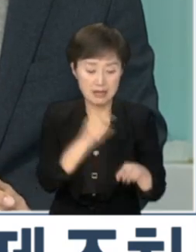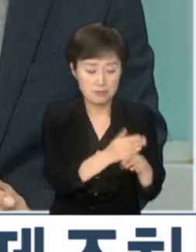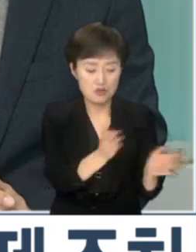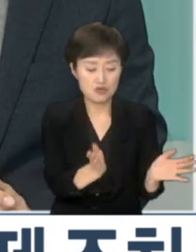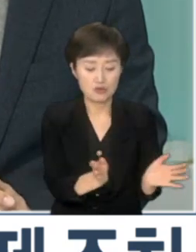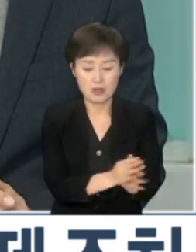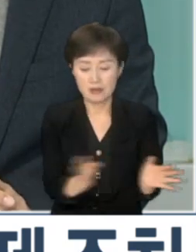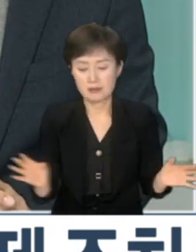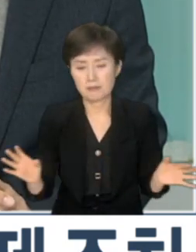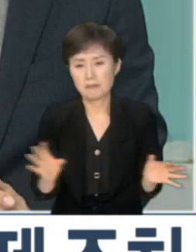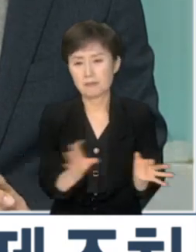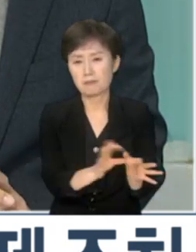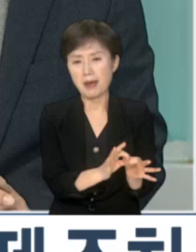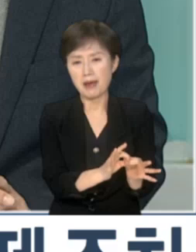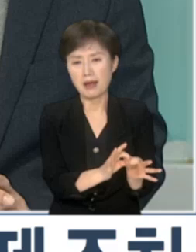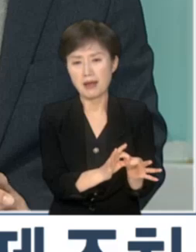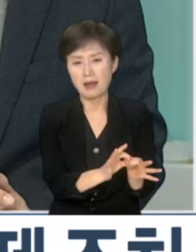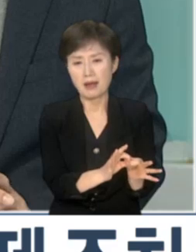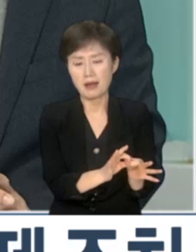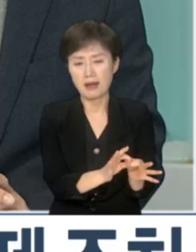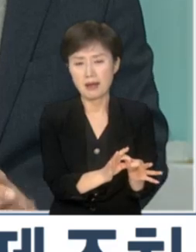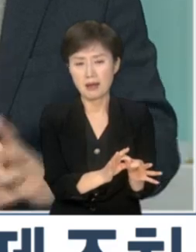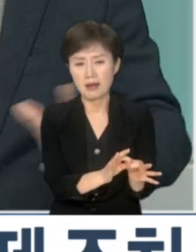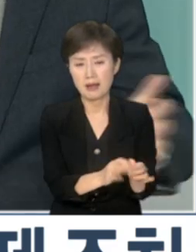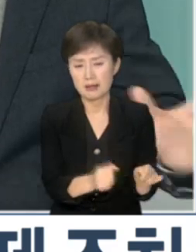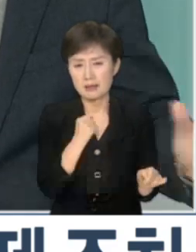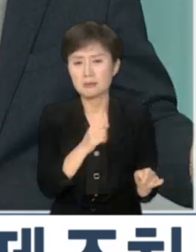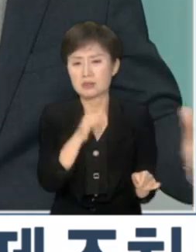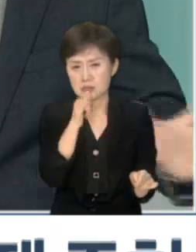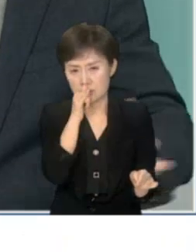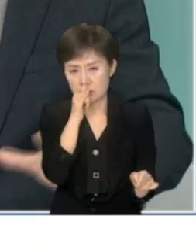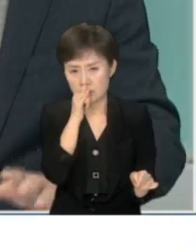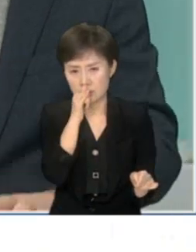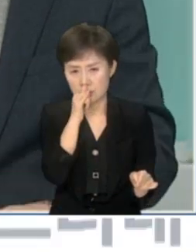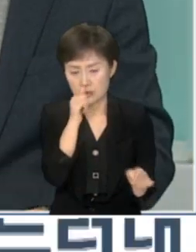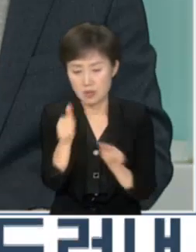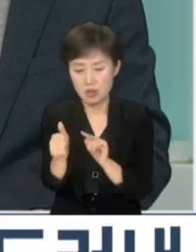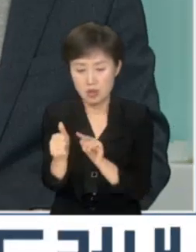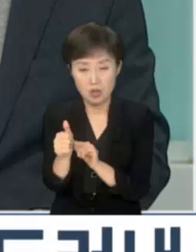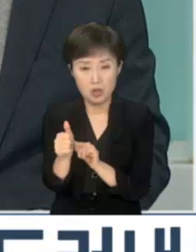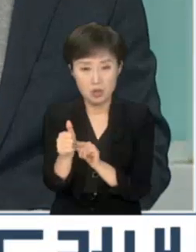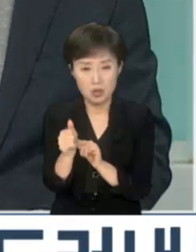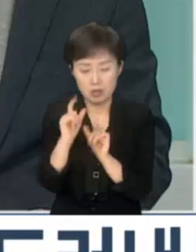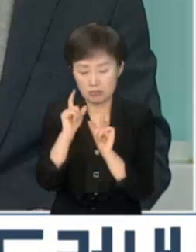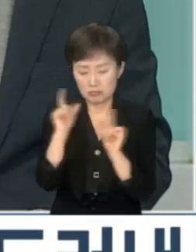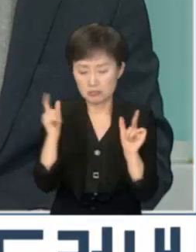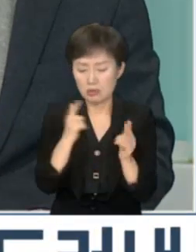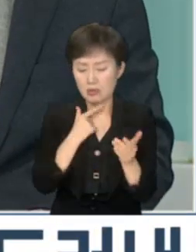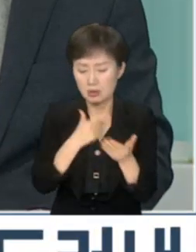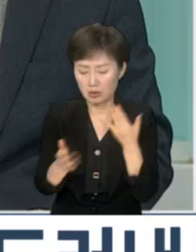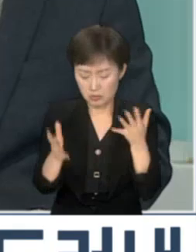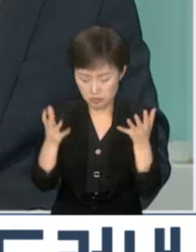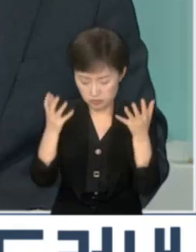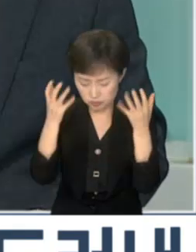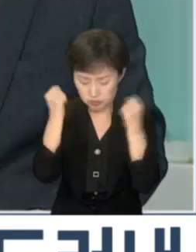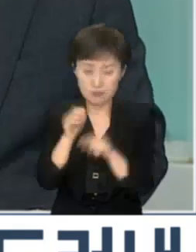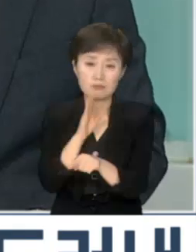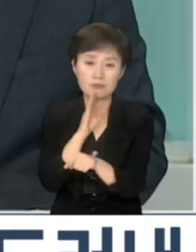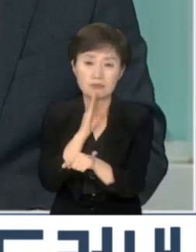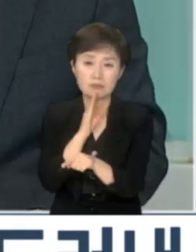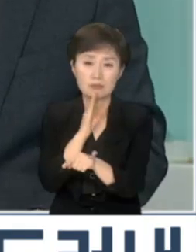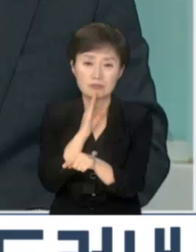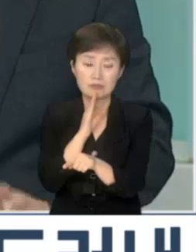민주당의 좋은 자산이고 대한민국 전체를 관통하는 또 경험 많은 정치인이시기도 하잖아요.